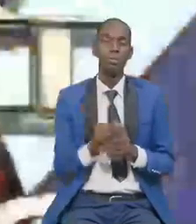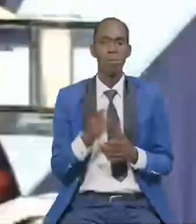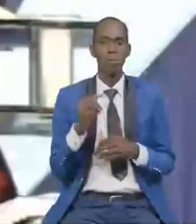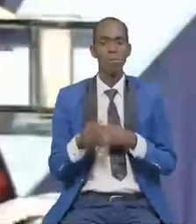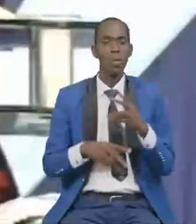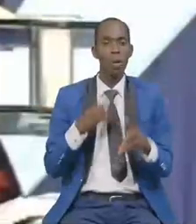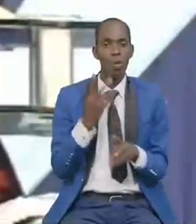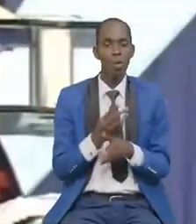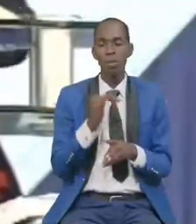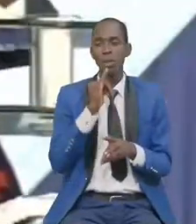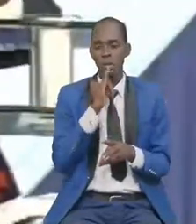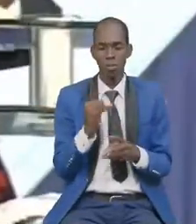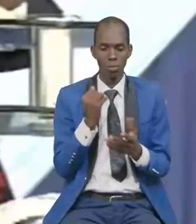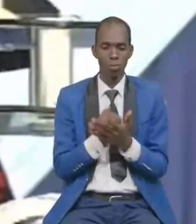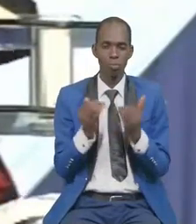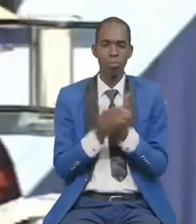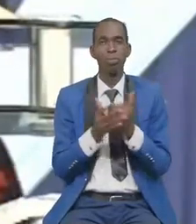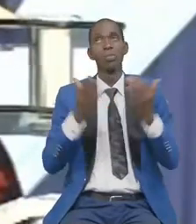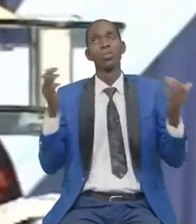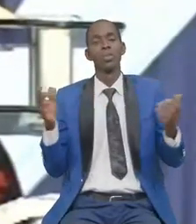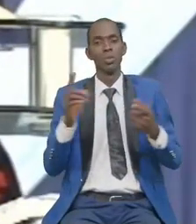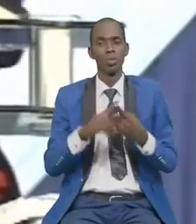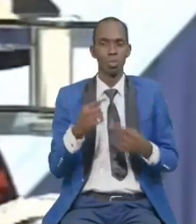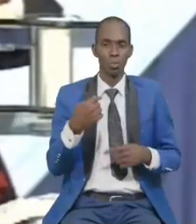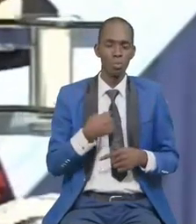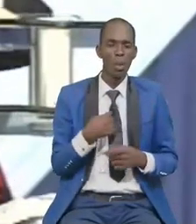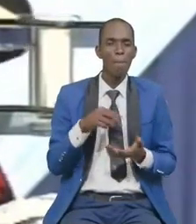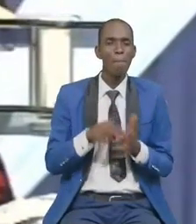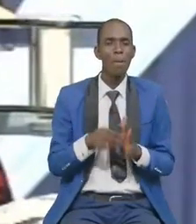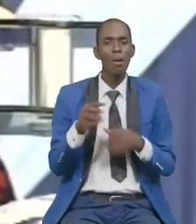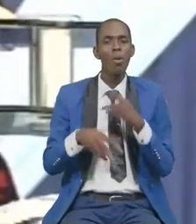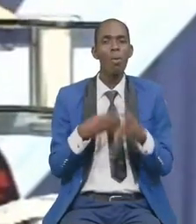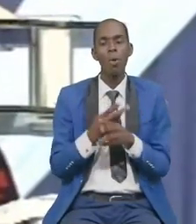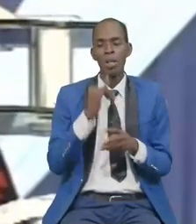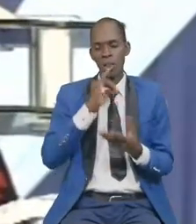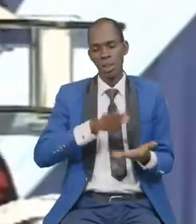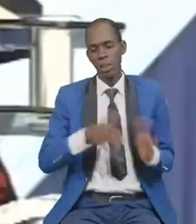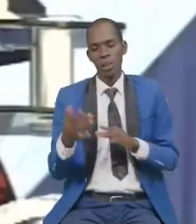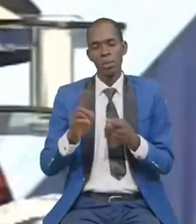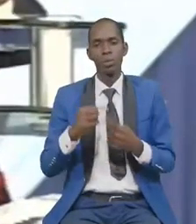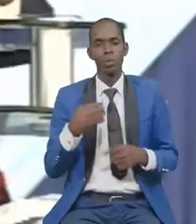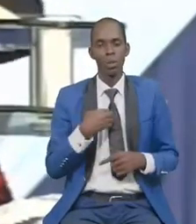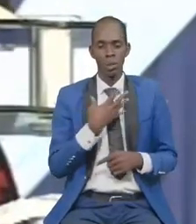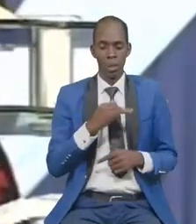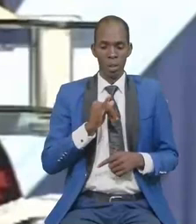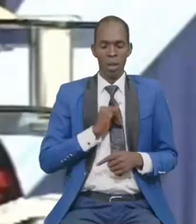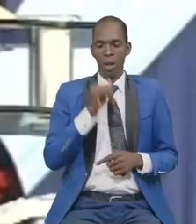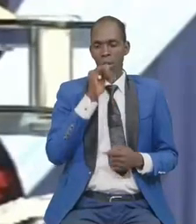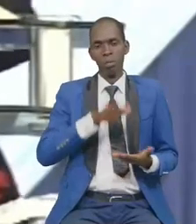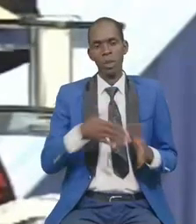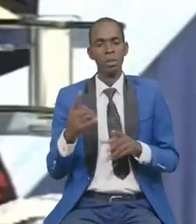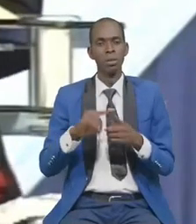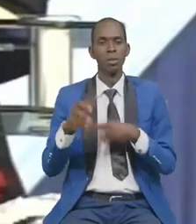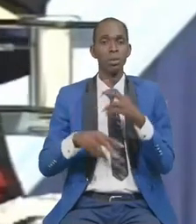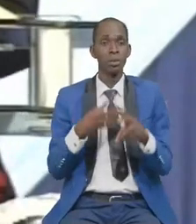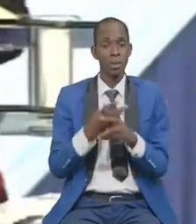moi, et moi, je le suis pour le monde. Ce monde n'aura pas le